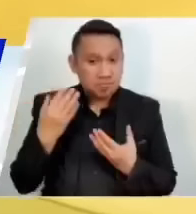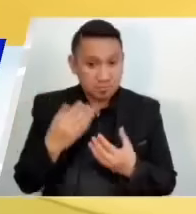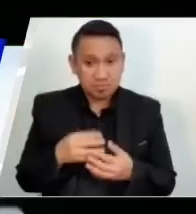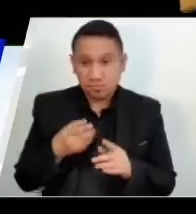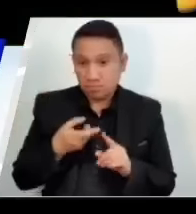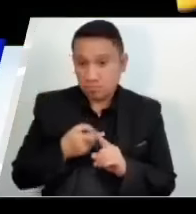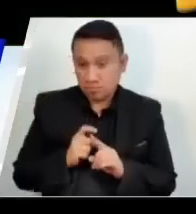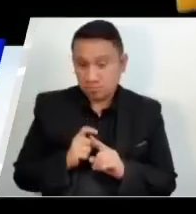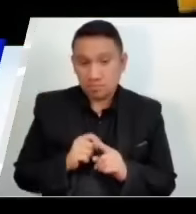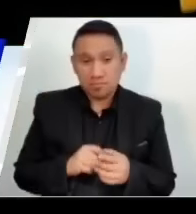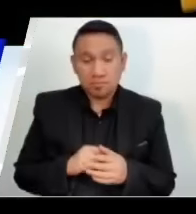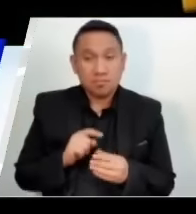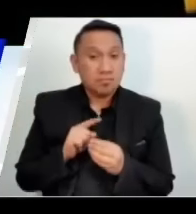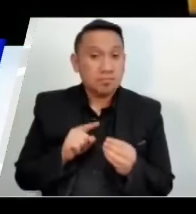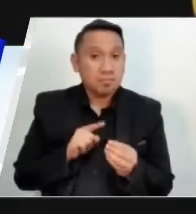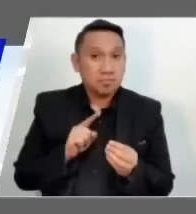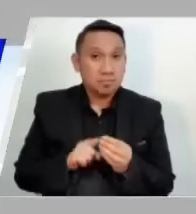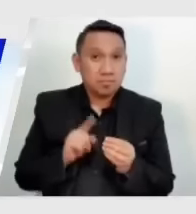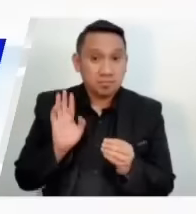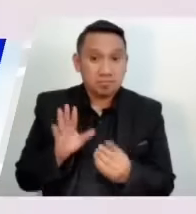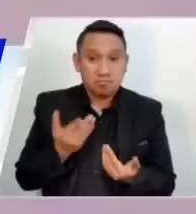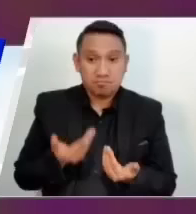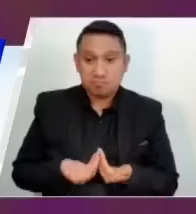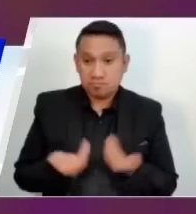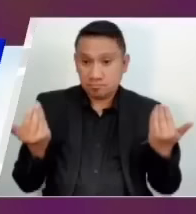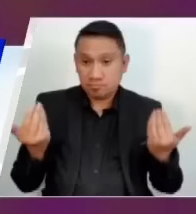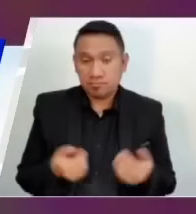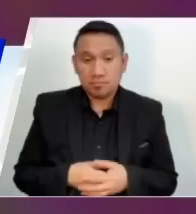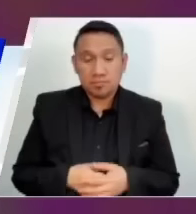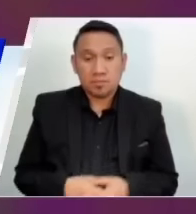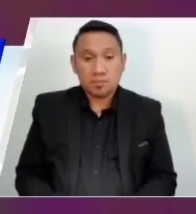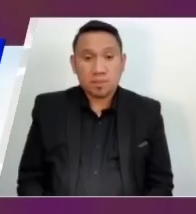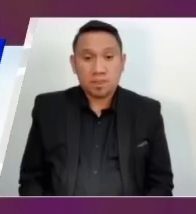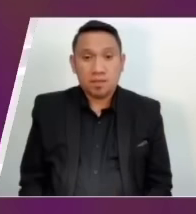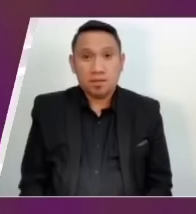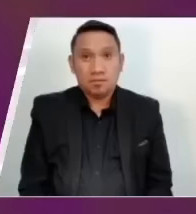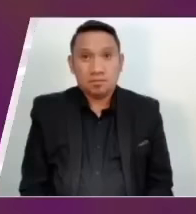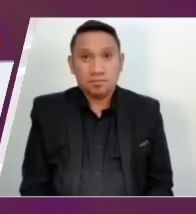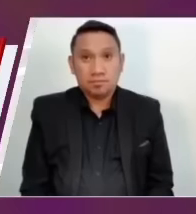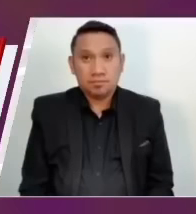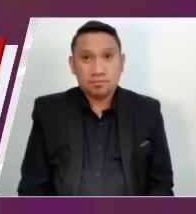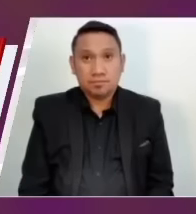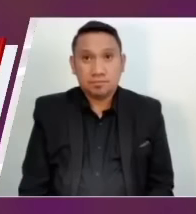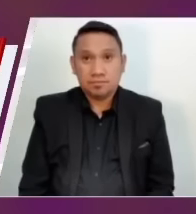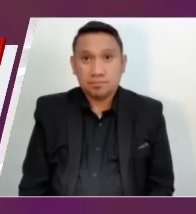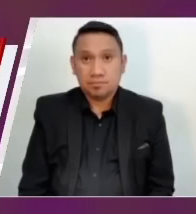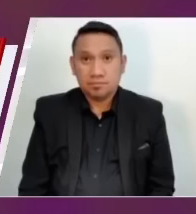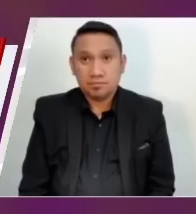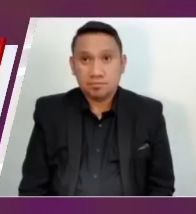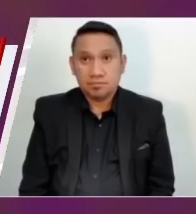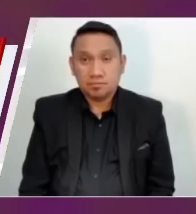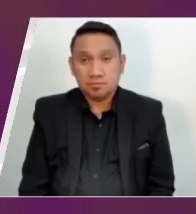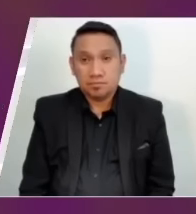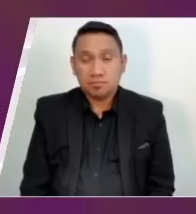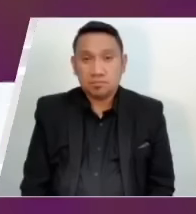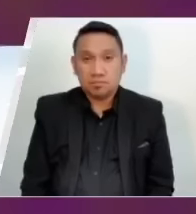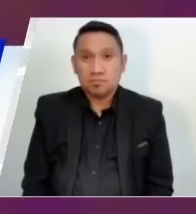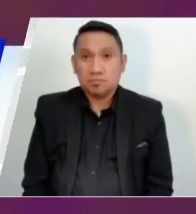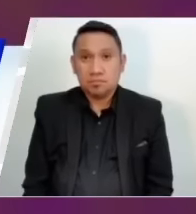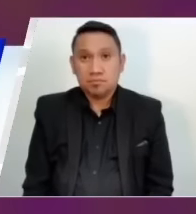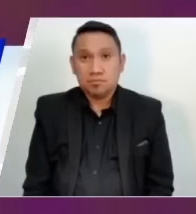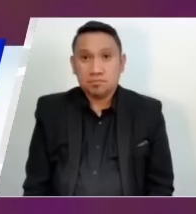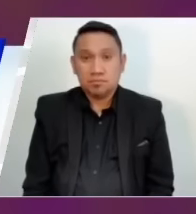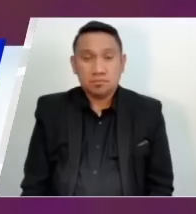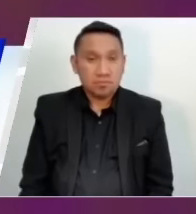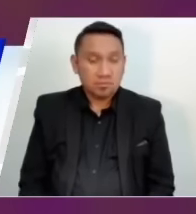source kaugnay ng breakup ng dalawa. Sinusuyo ba si Bea? Are they still trying to talk? Siguro. As a